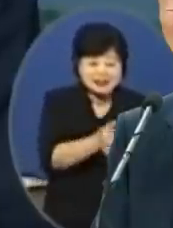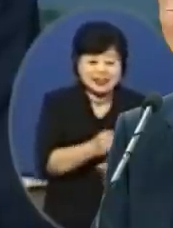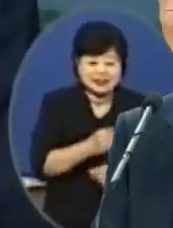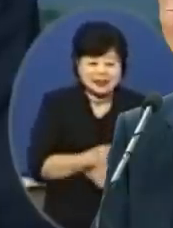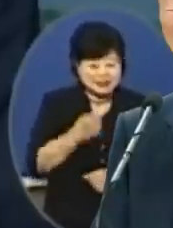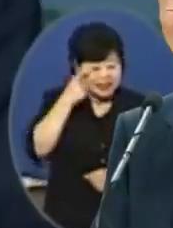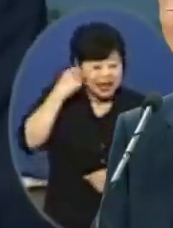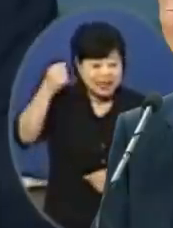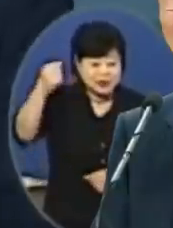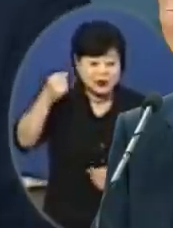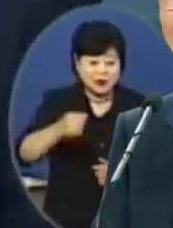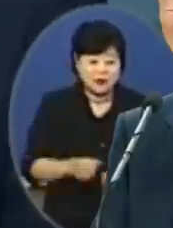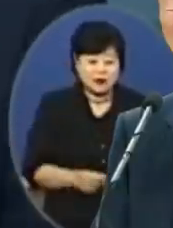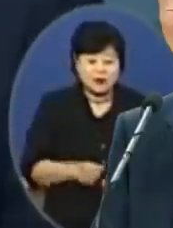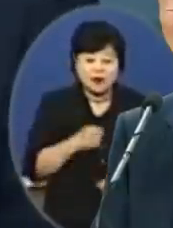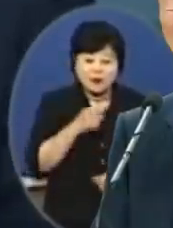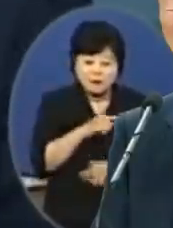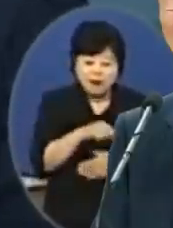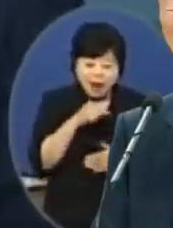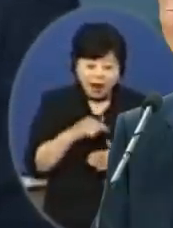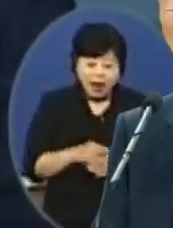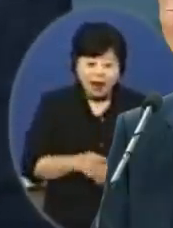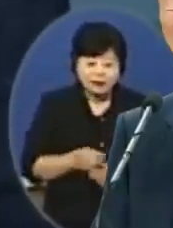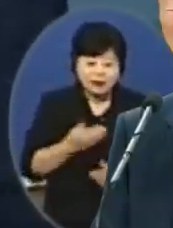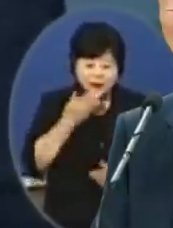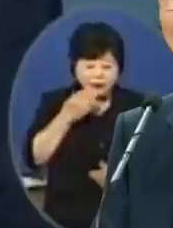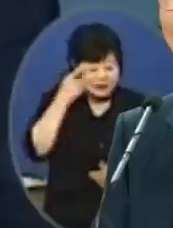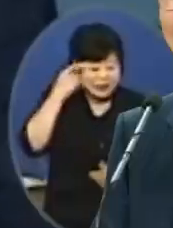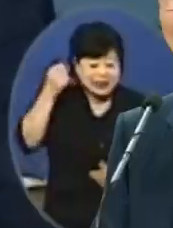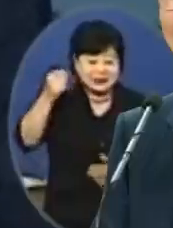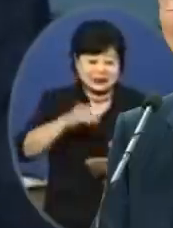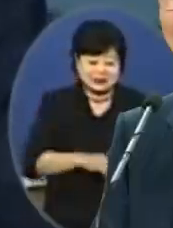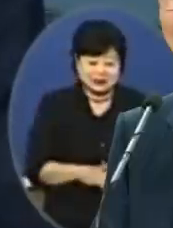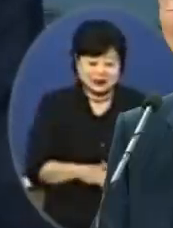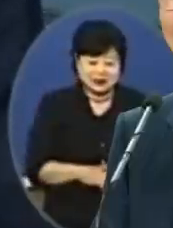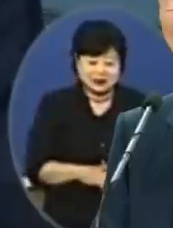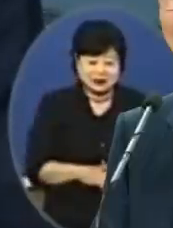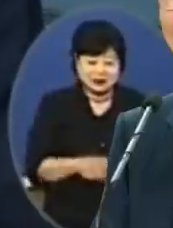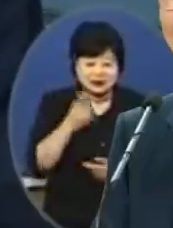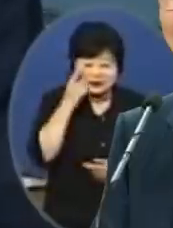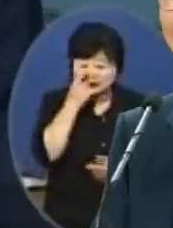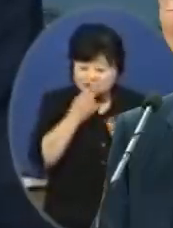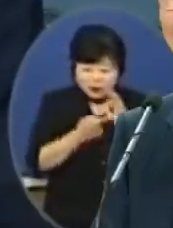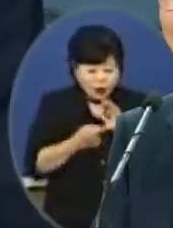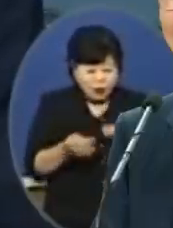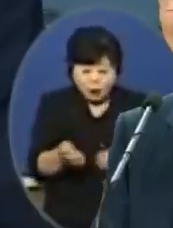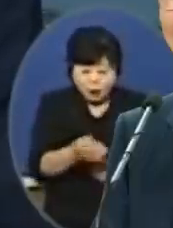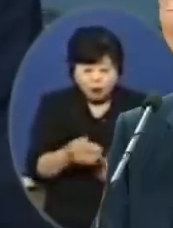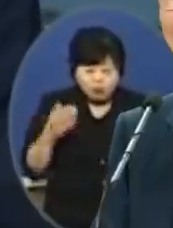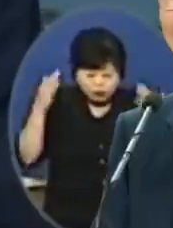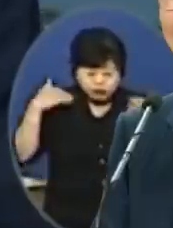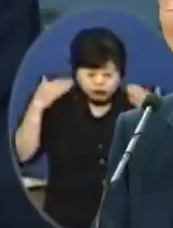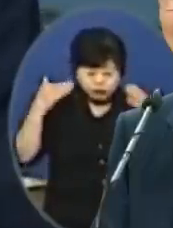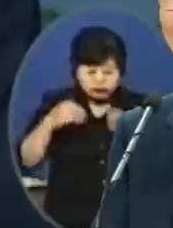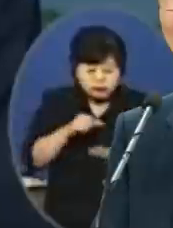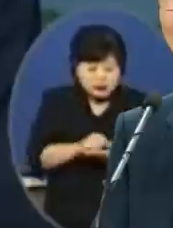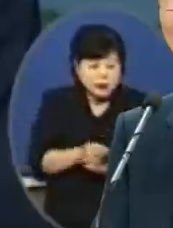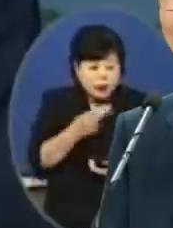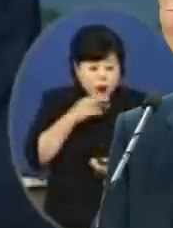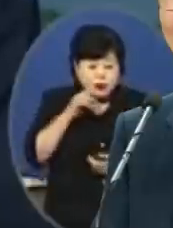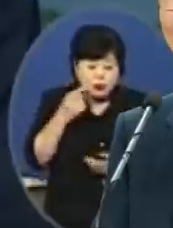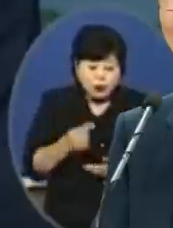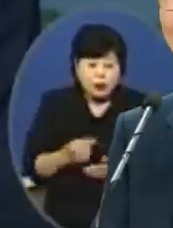승리했다고 생각하고 마음을 이제는 긍정적으로 먹어야 되는 것입니다. 눈에는 아무 증거 안 보이고 귀에는 아무 소리 안 들고 소년 잡히는